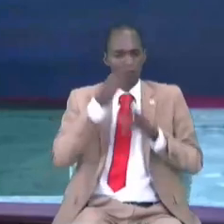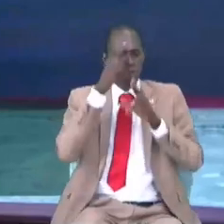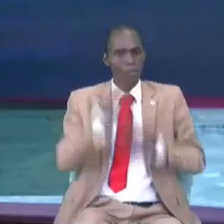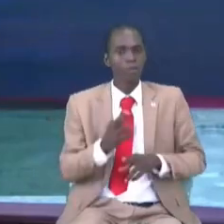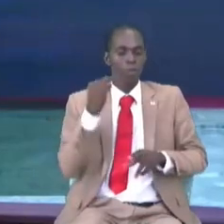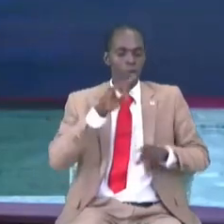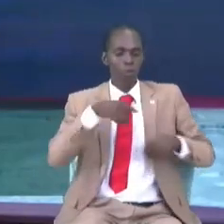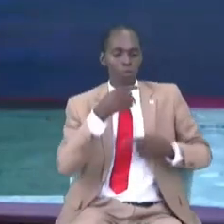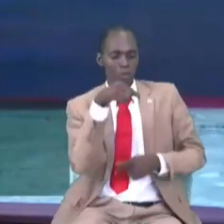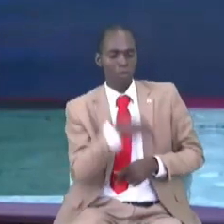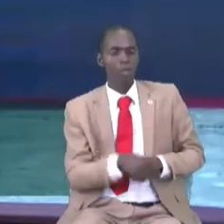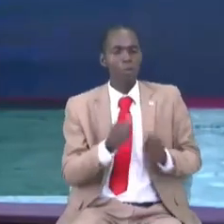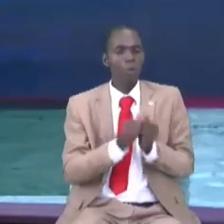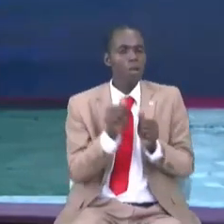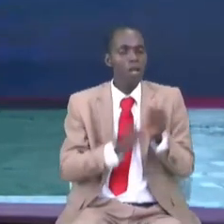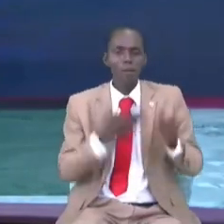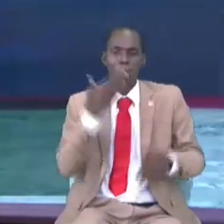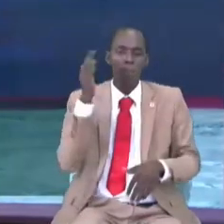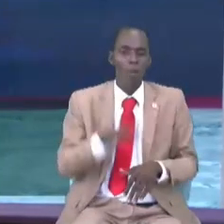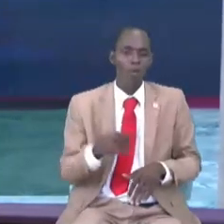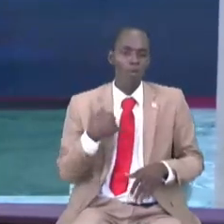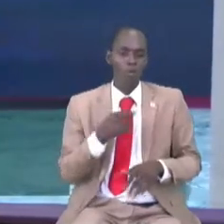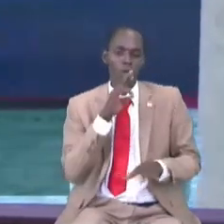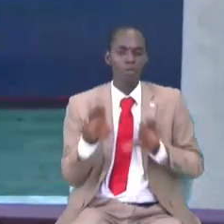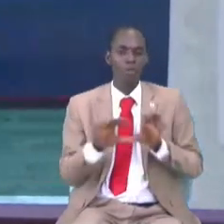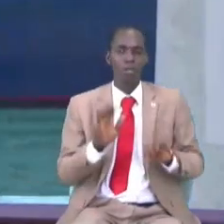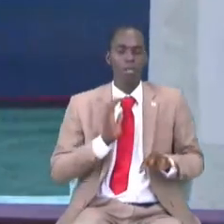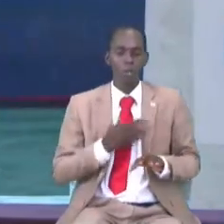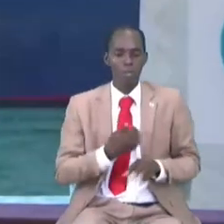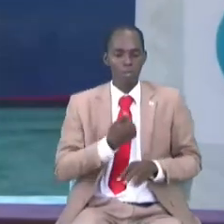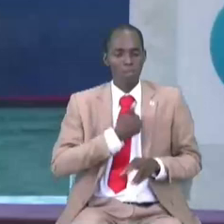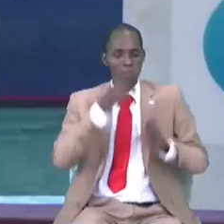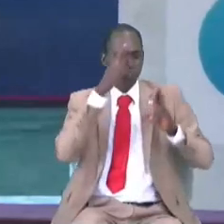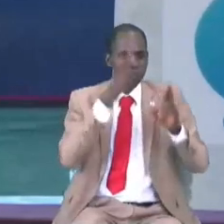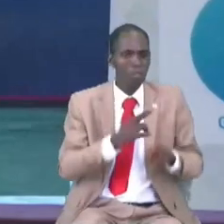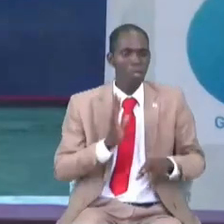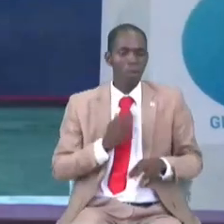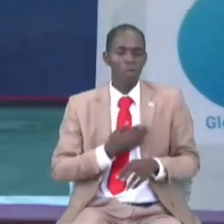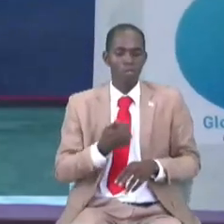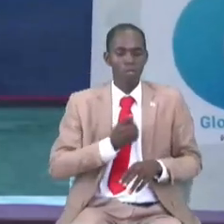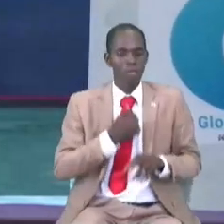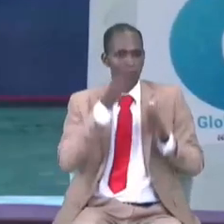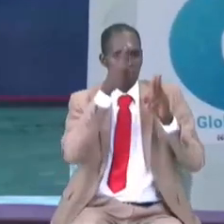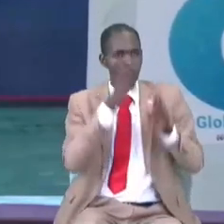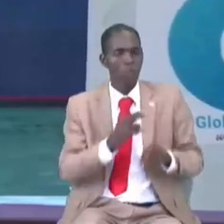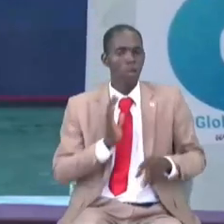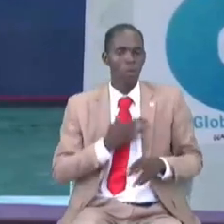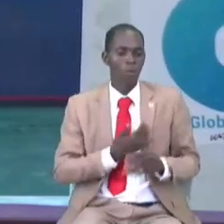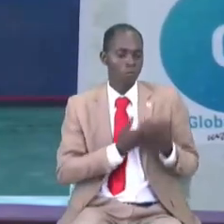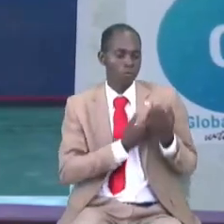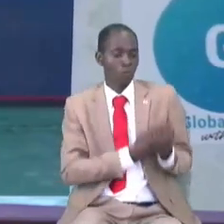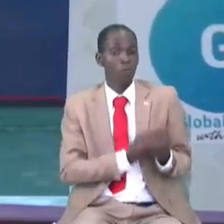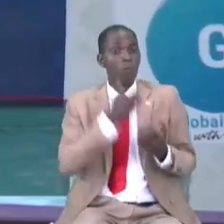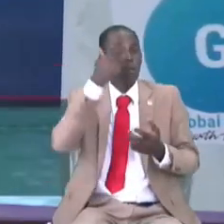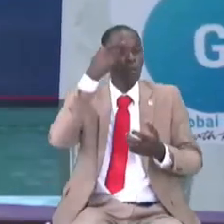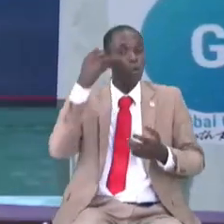fait de mauvais. Notre respect de soi, notre estime de soi, notre confiance parce que nous, à cause de ce que nous